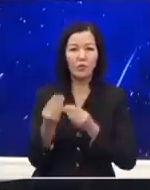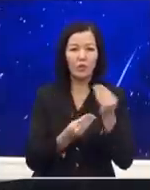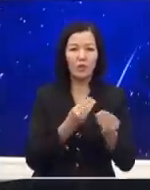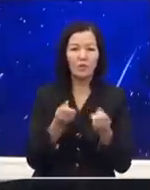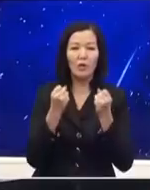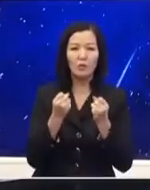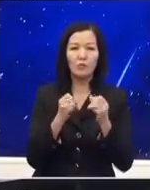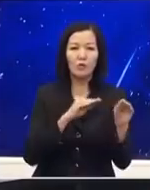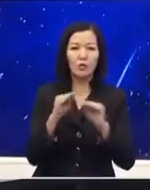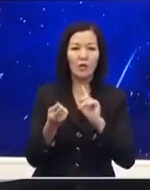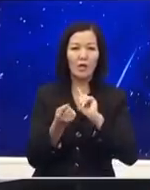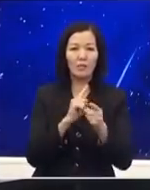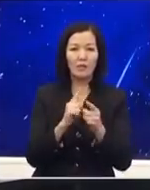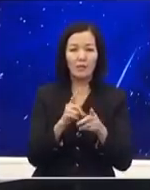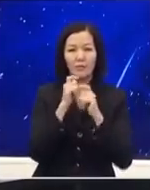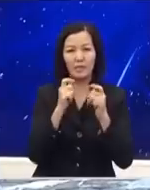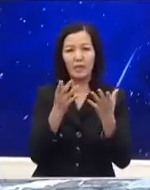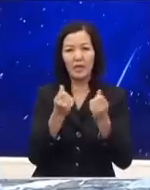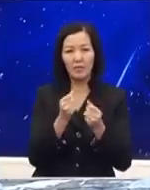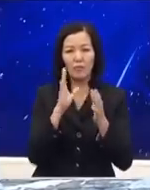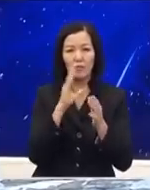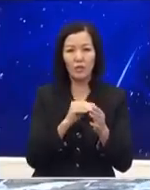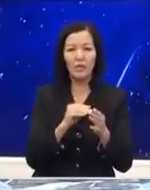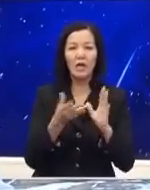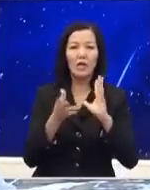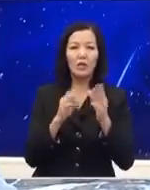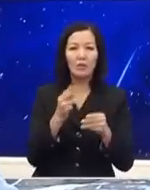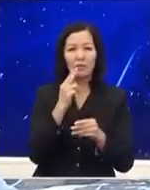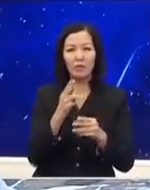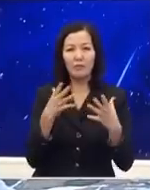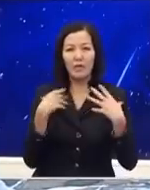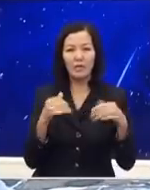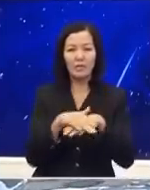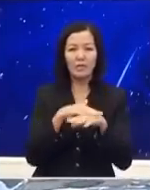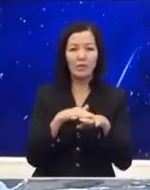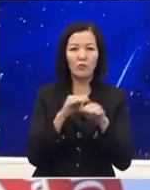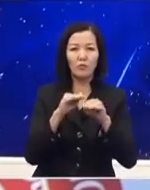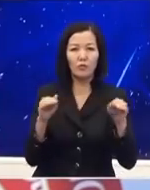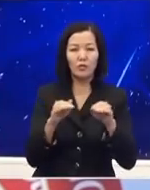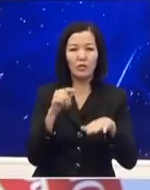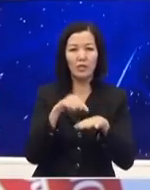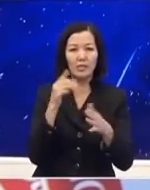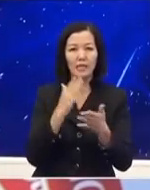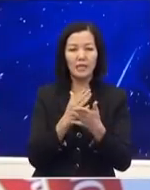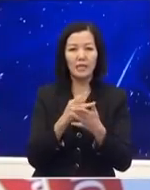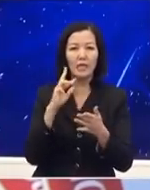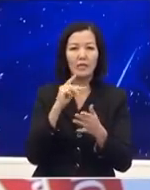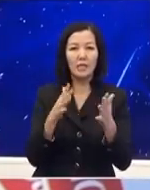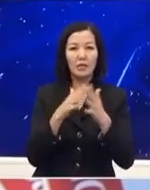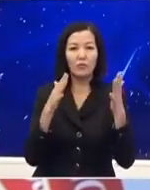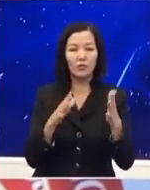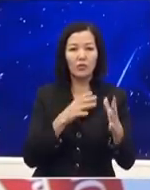немесе спорттық жабдыққа айырбастап сыйлықтарға ие бола алады. Жалпы шылым шегу халықтың денсаулық көрсеткішіне әсер етеді, зияны